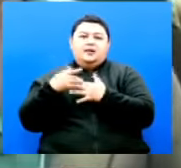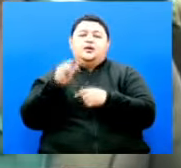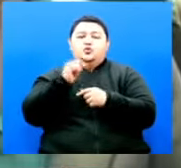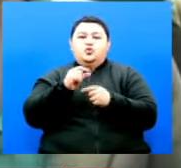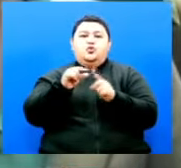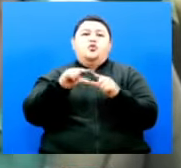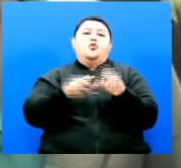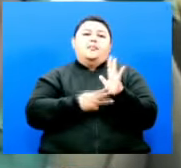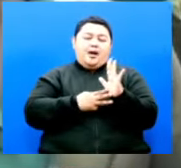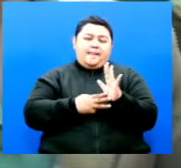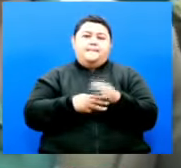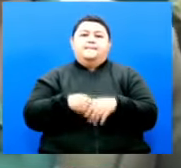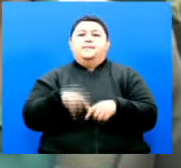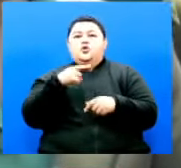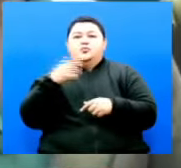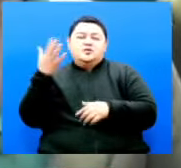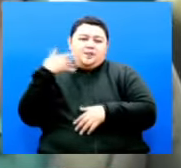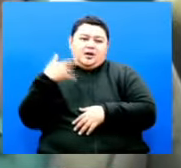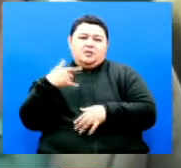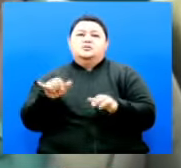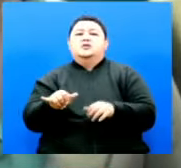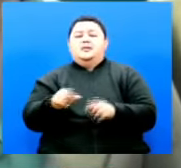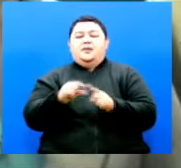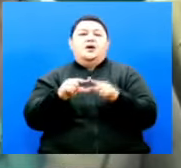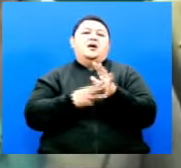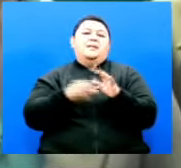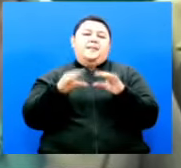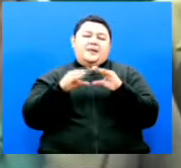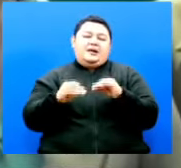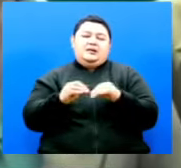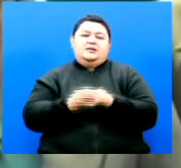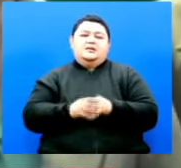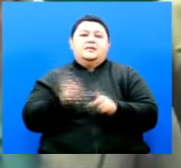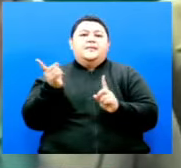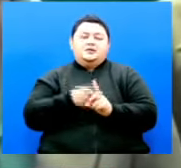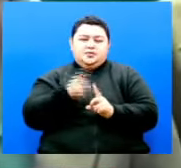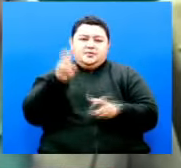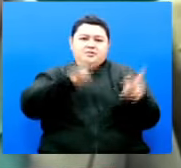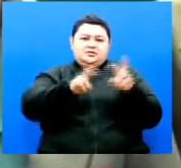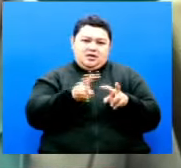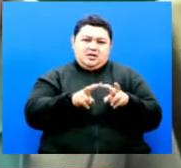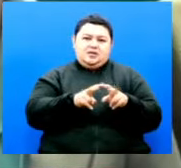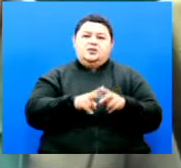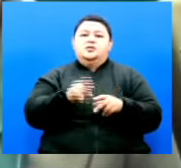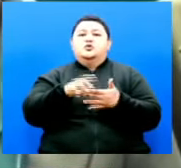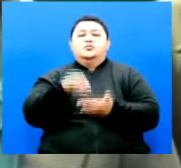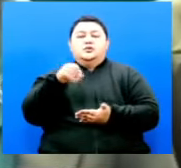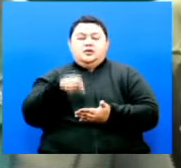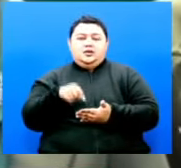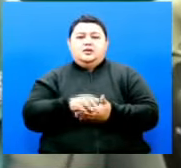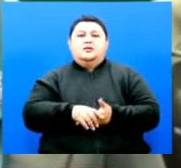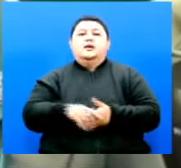kemarau, air pam tersebut juga ikut kering, sehingga masyarakat di sini terpaksa harus mencari air ke Pusdikhub. Nah, tapi dengan